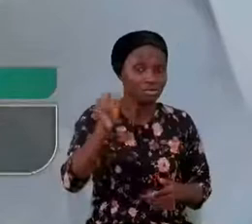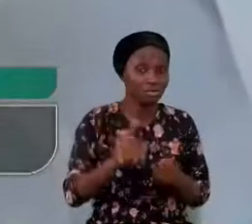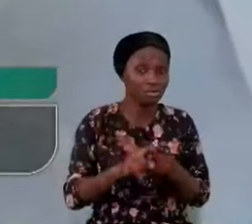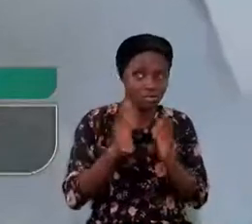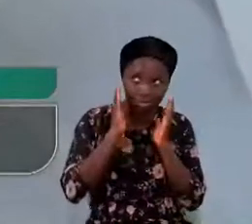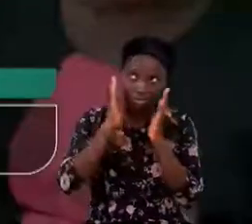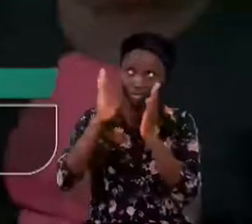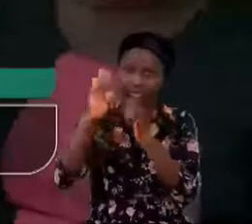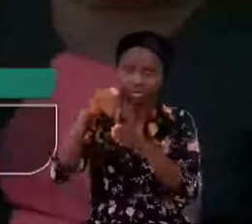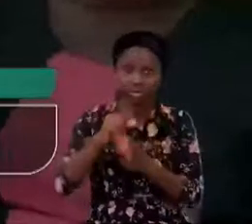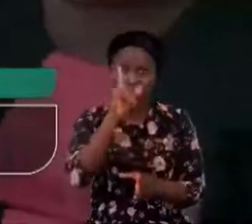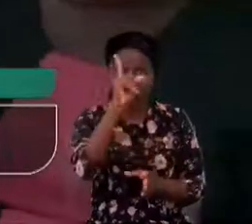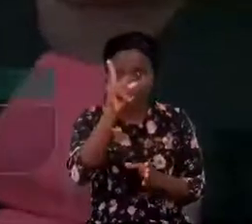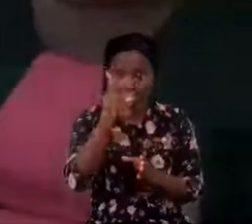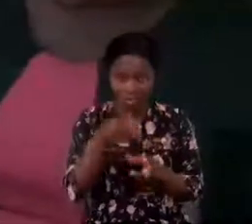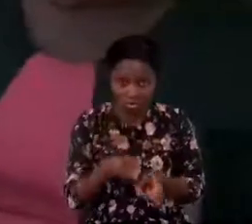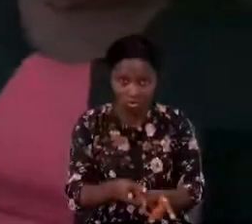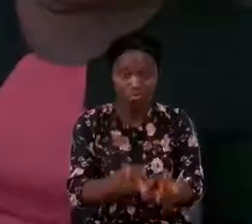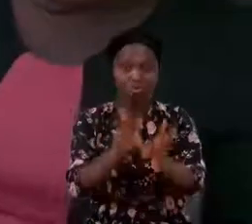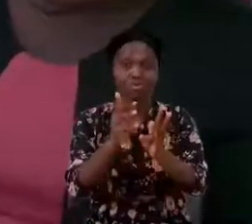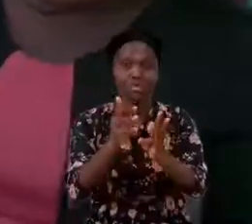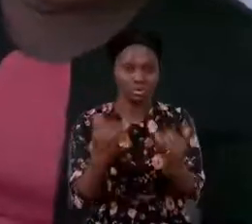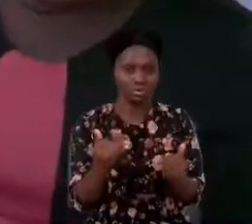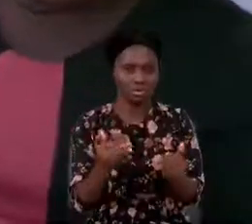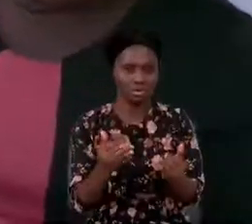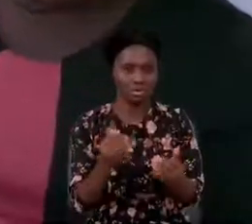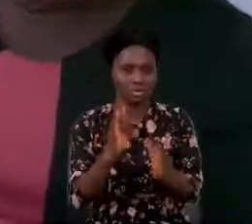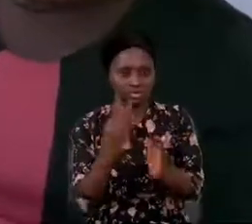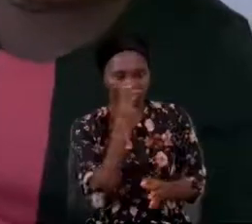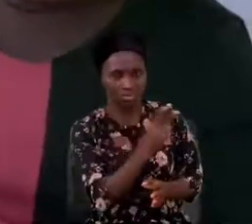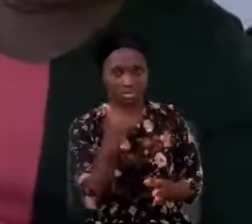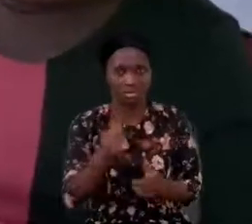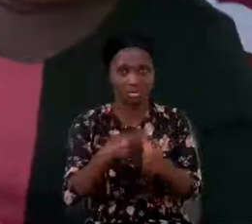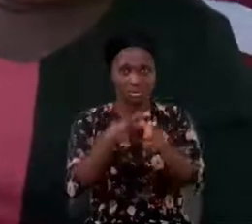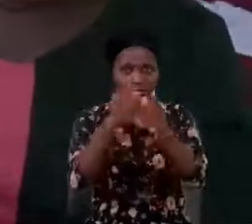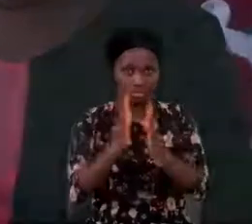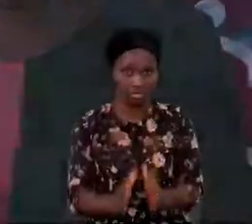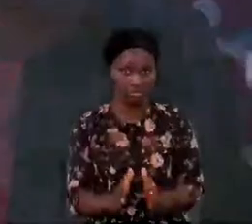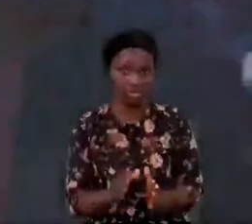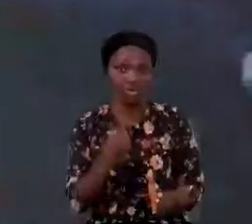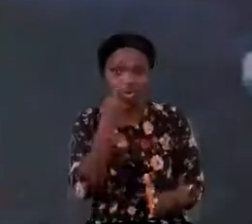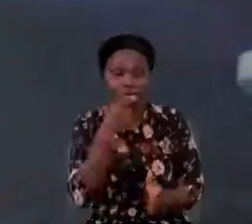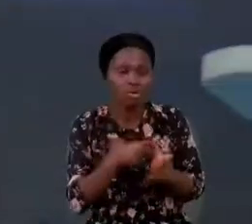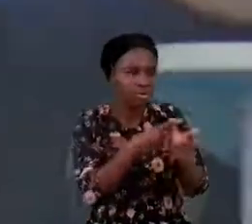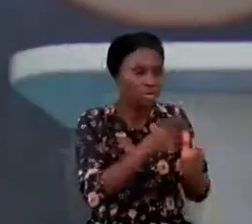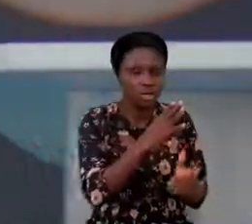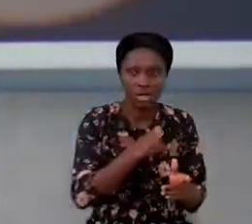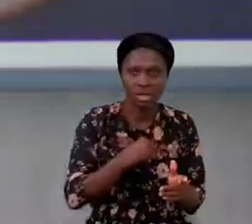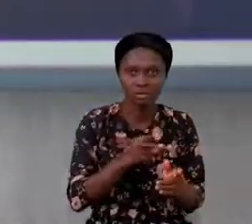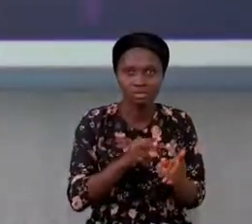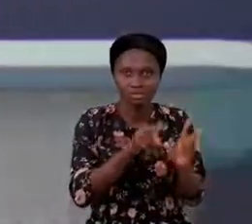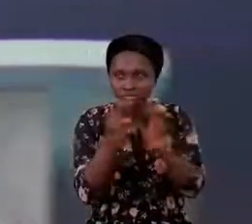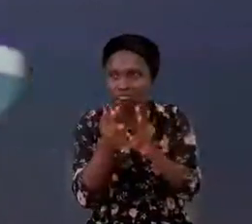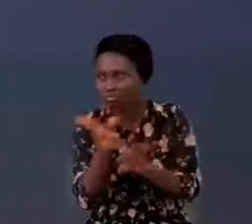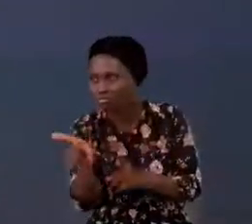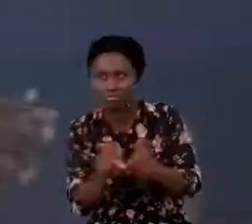athlète qui court et qui regarde à gauche, à droite et il n'est pas focalisé. Il n'est pas concentré sur l'objectif.